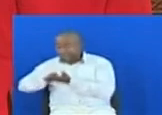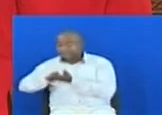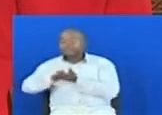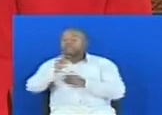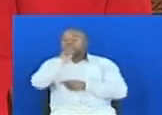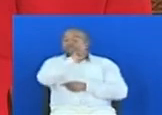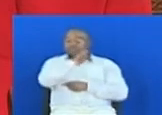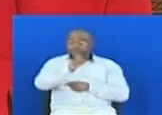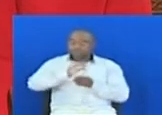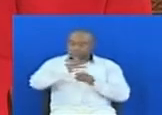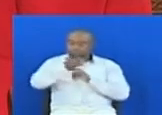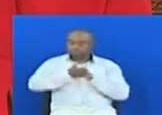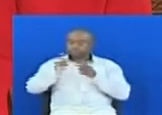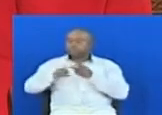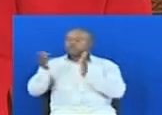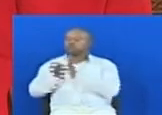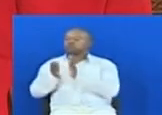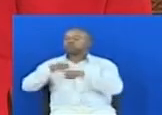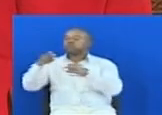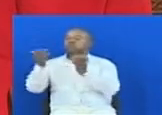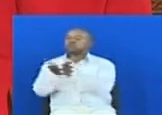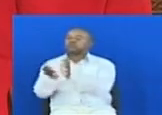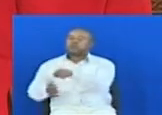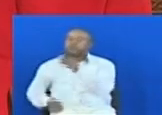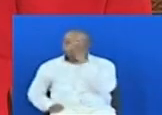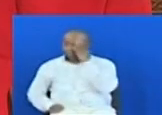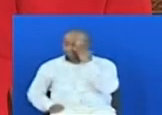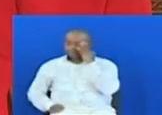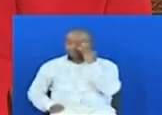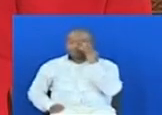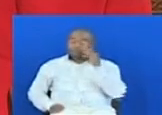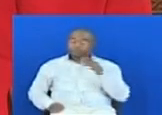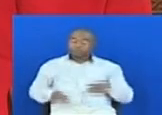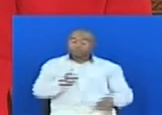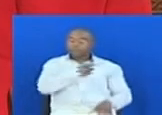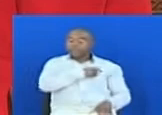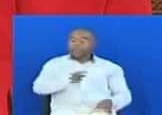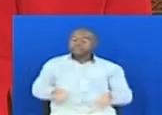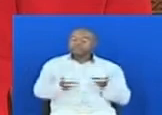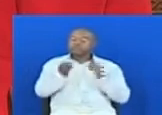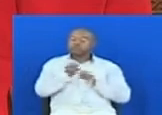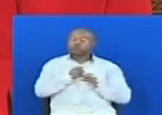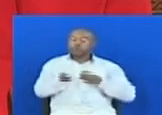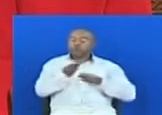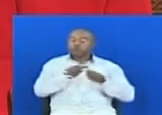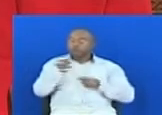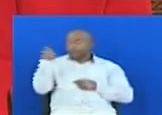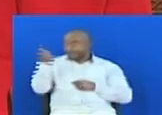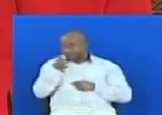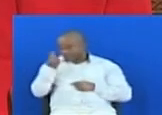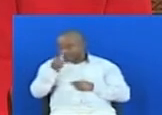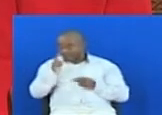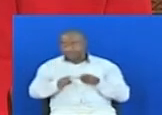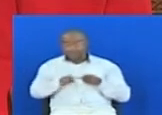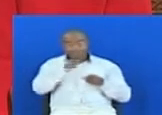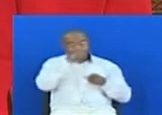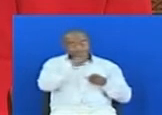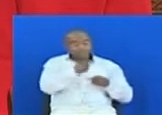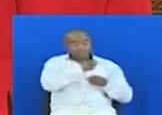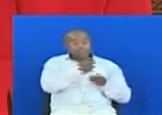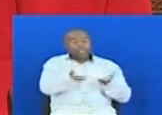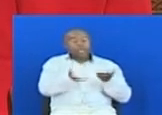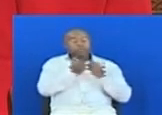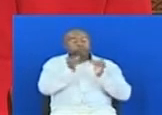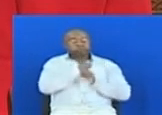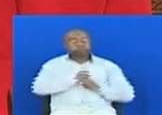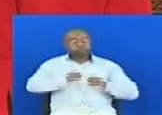watafungua watarudi shuleni. Kwa Rais Magufuli ameweza kunusuru uchumi wa taifa, Rais Magufuli ameweza kunusuru hali ya